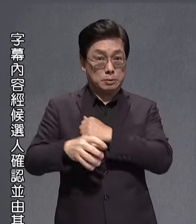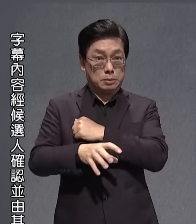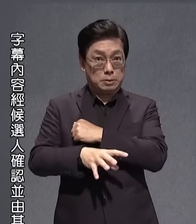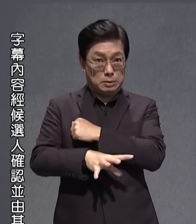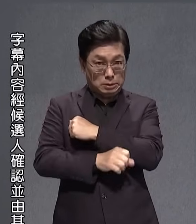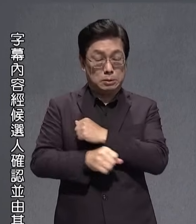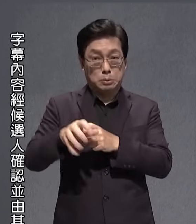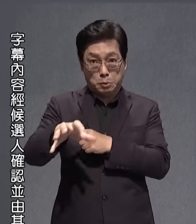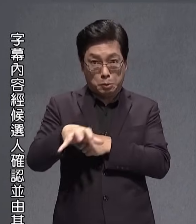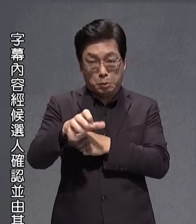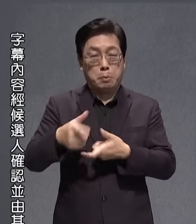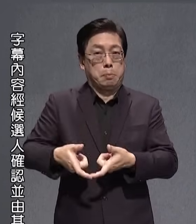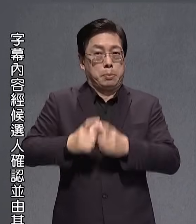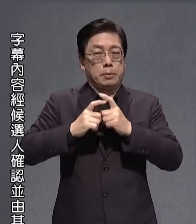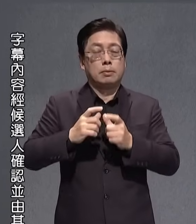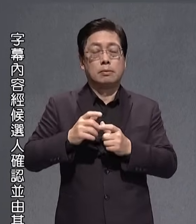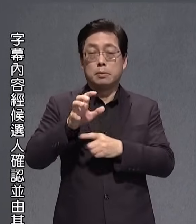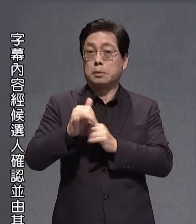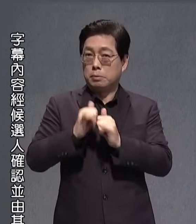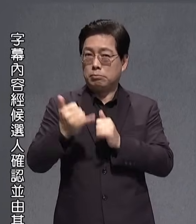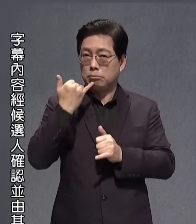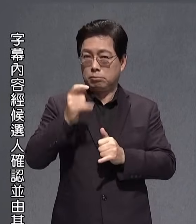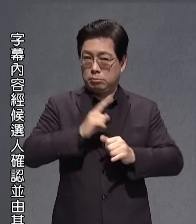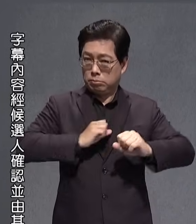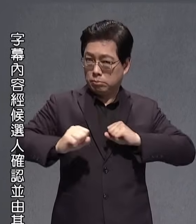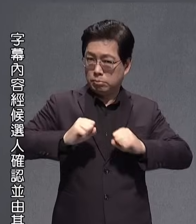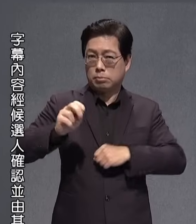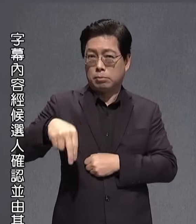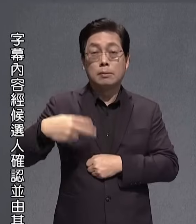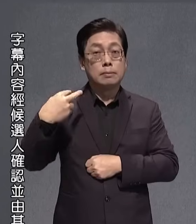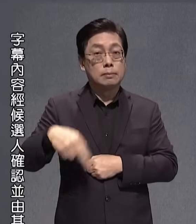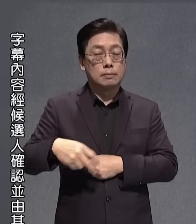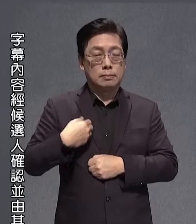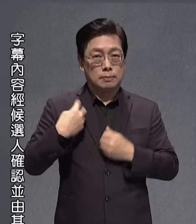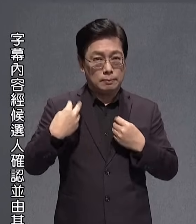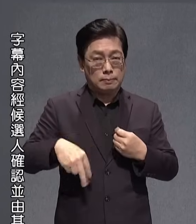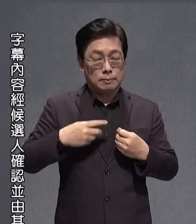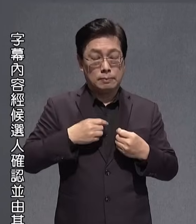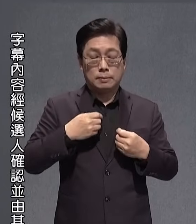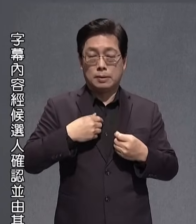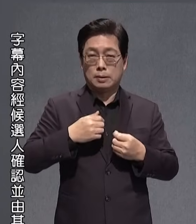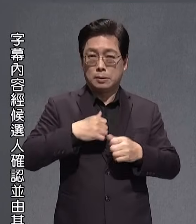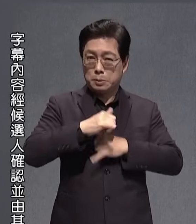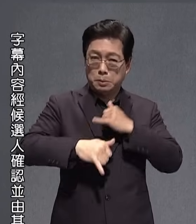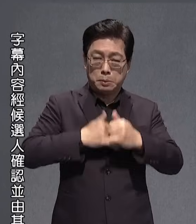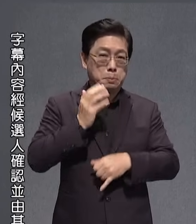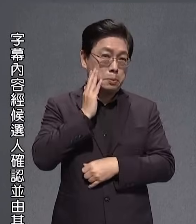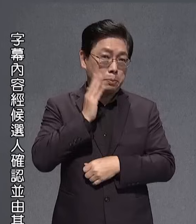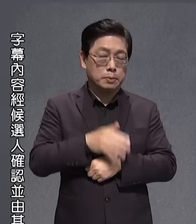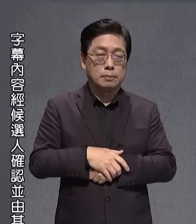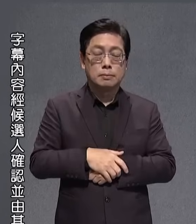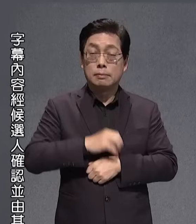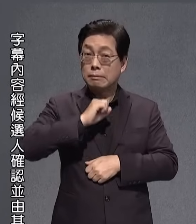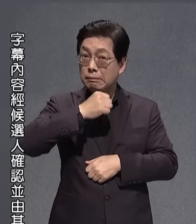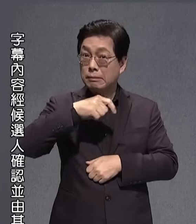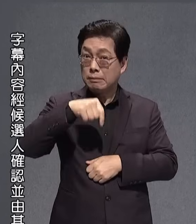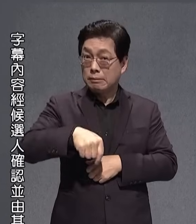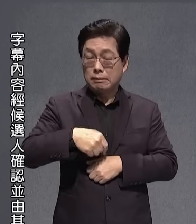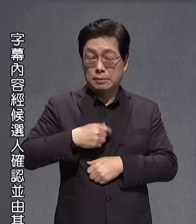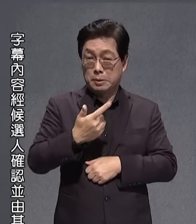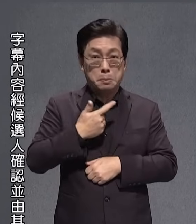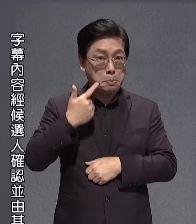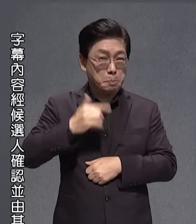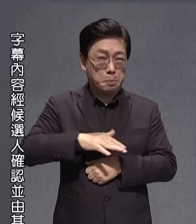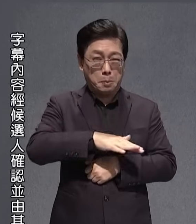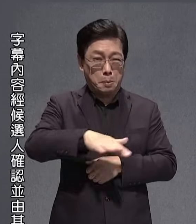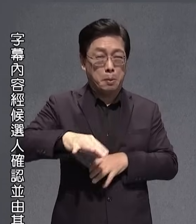来，让我们农民能够自给自食，而且能够在下半生可以过一个好生活。所以台湾这片美丽